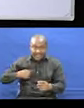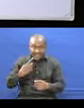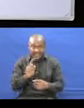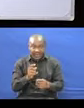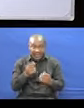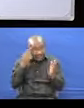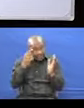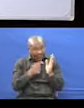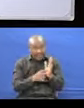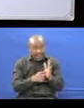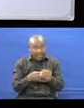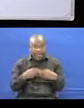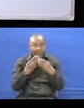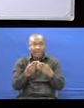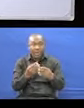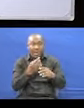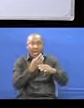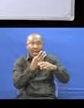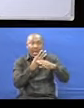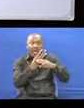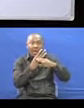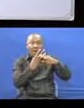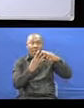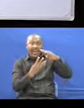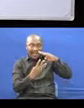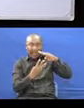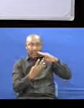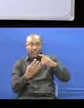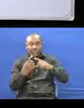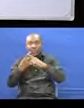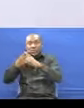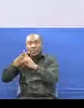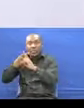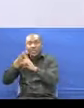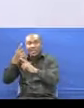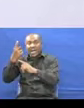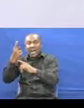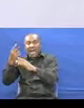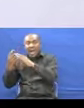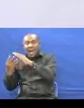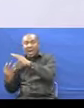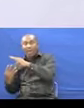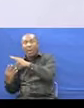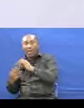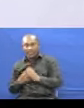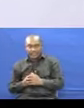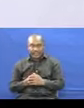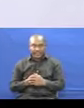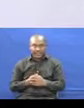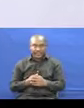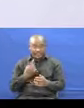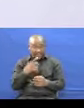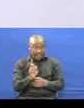robo tatu jumlisha robo. Tunafanyaje? Tunafanya namna hii. Robo tatu